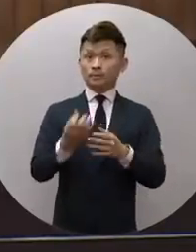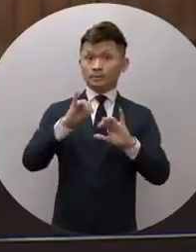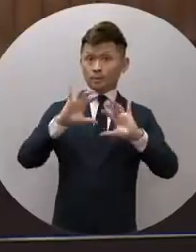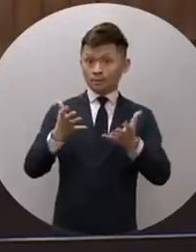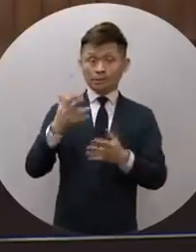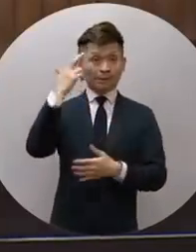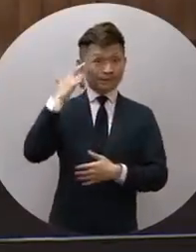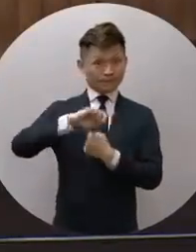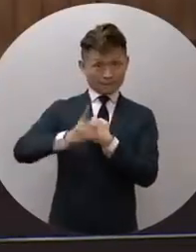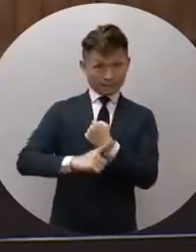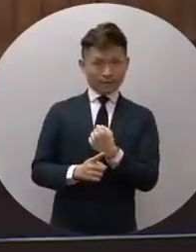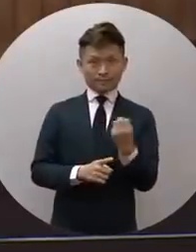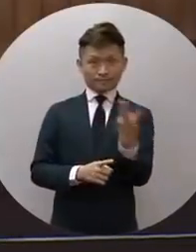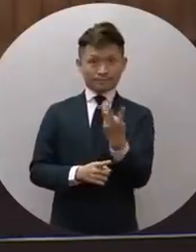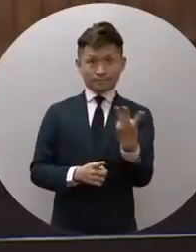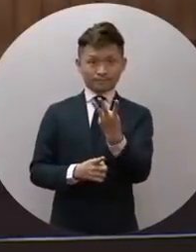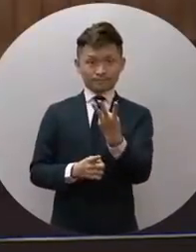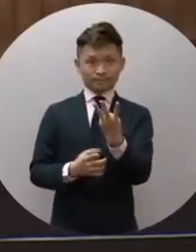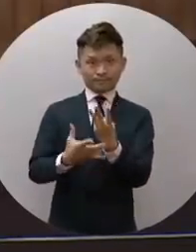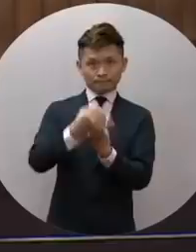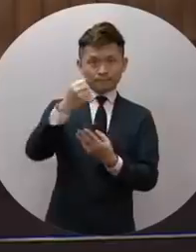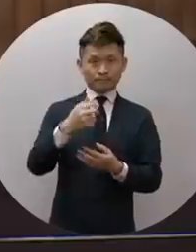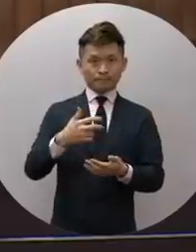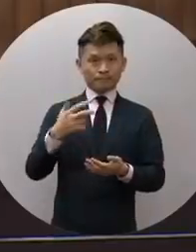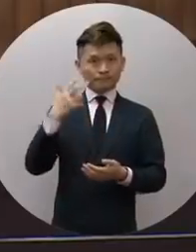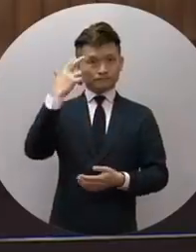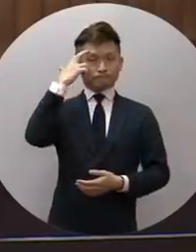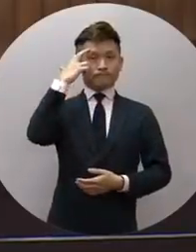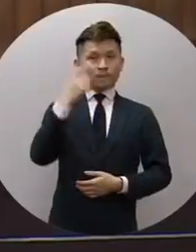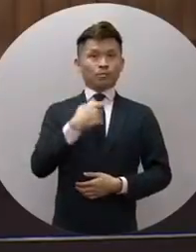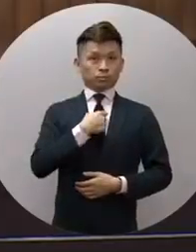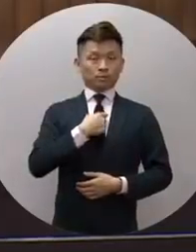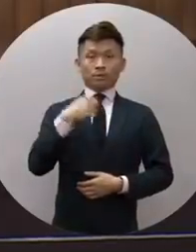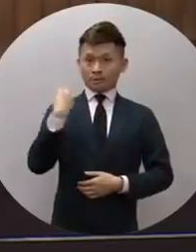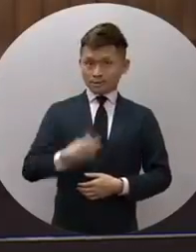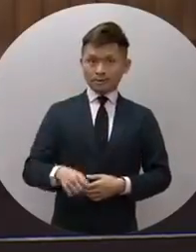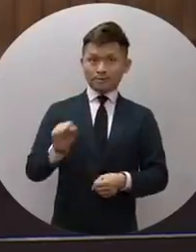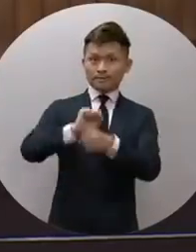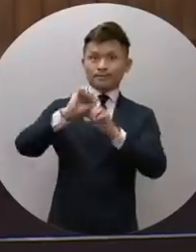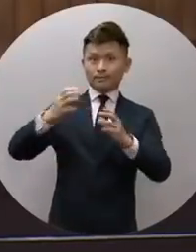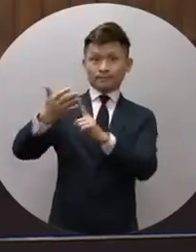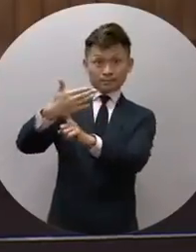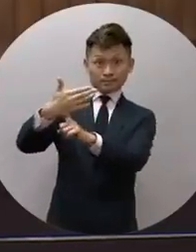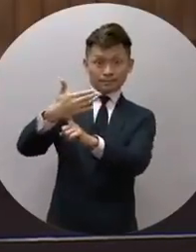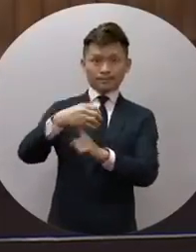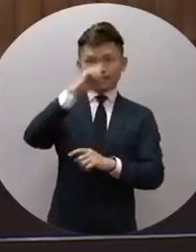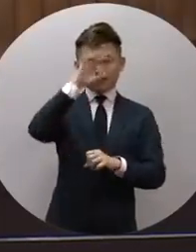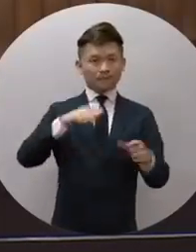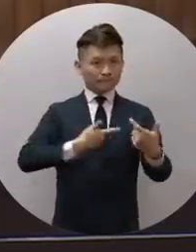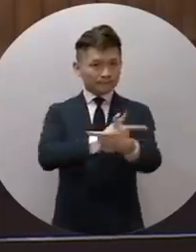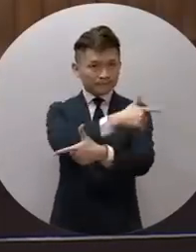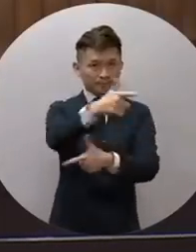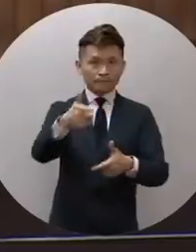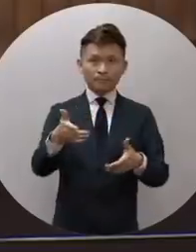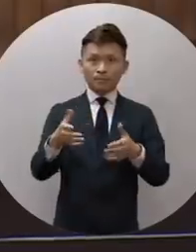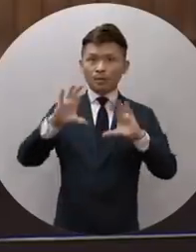宪法这三项坚定的基本立场和国旗， 是对内处理朝野对国